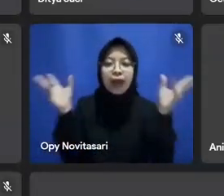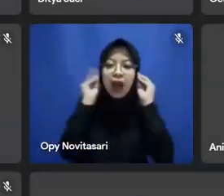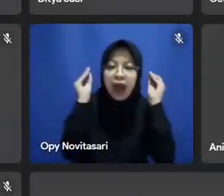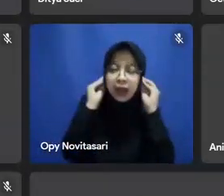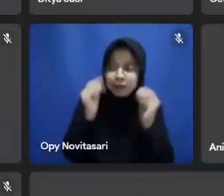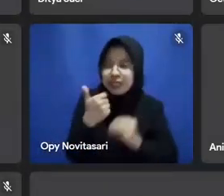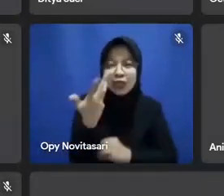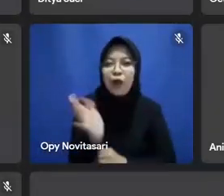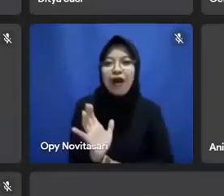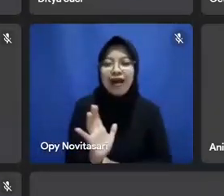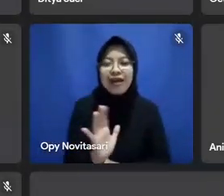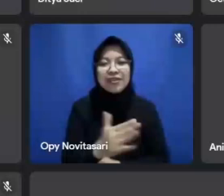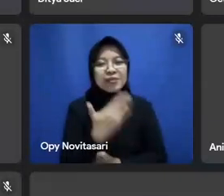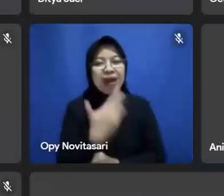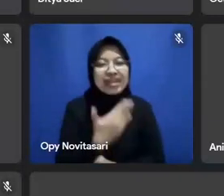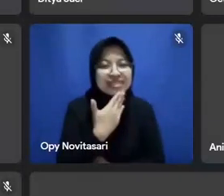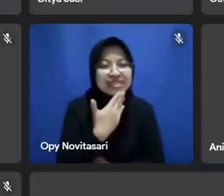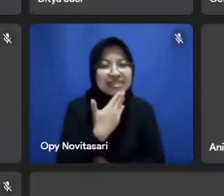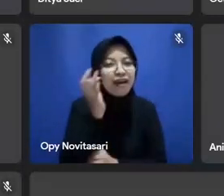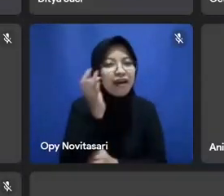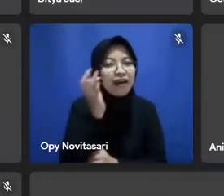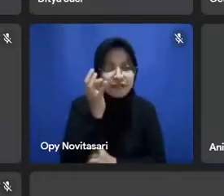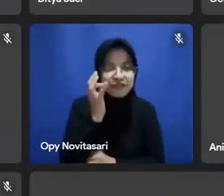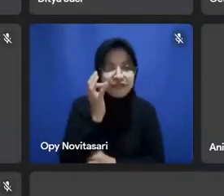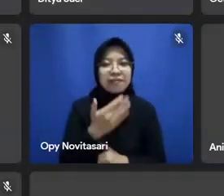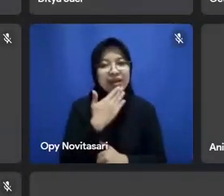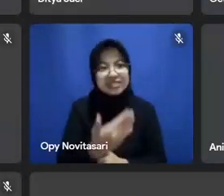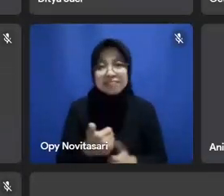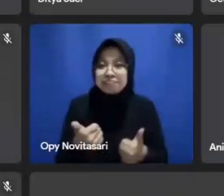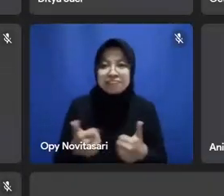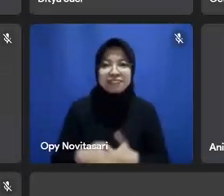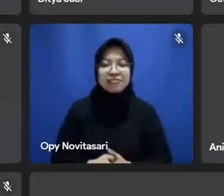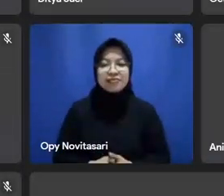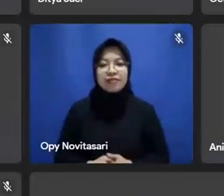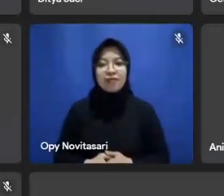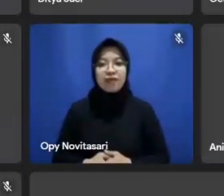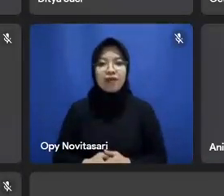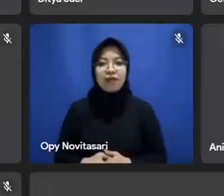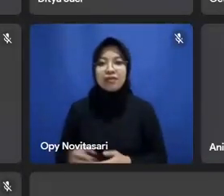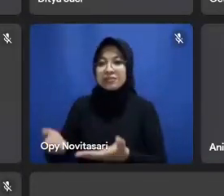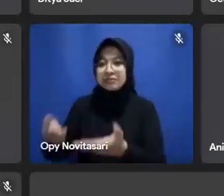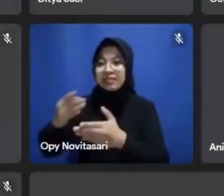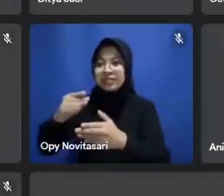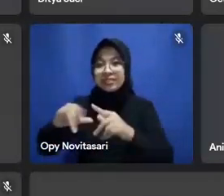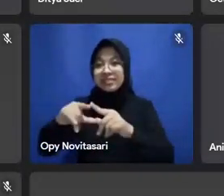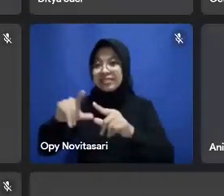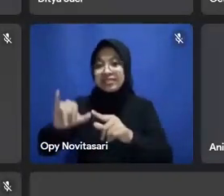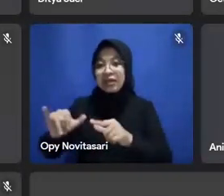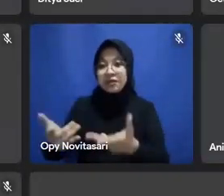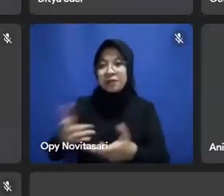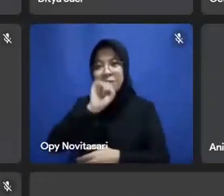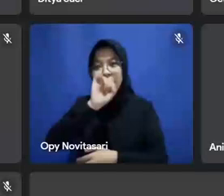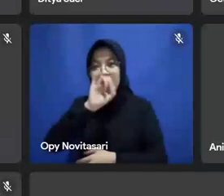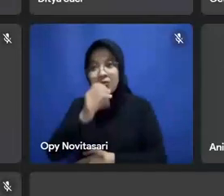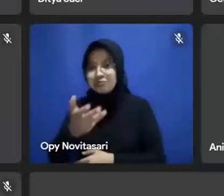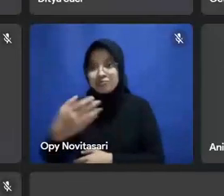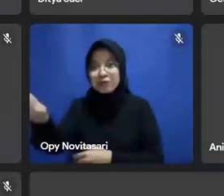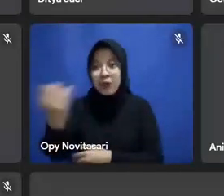Mas Terima kasih sebelumnya ya Terima kasih Mas Sian mungg Mas bisa langsung